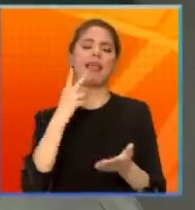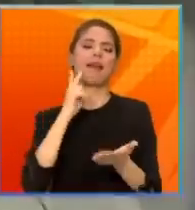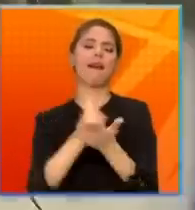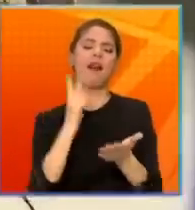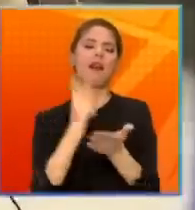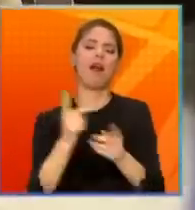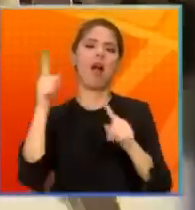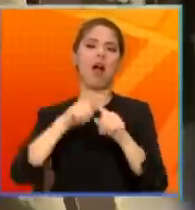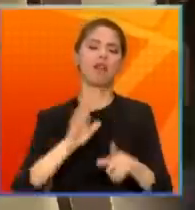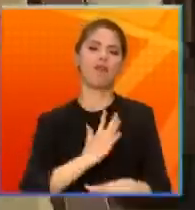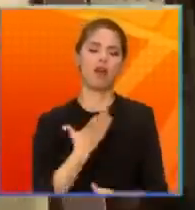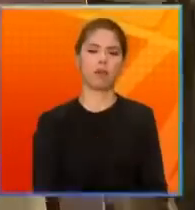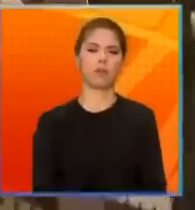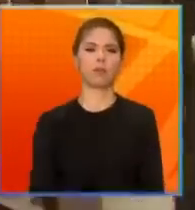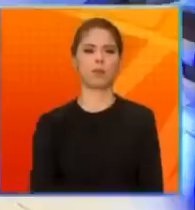ekleniyor.